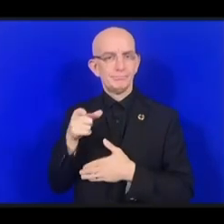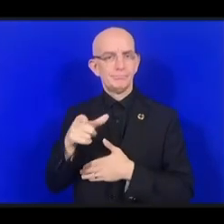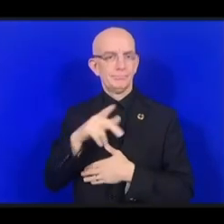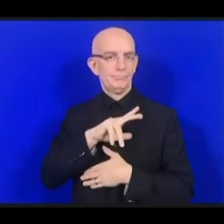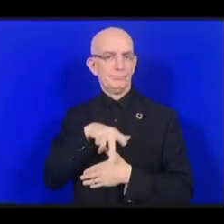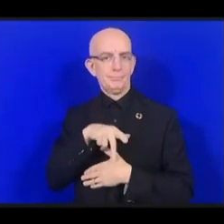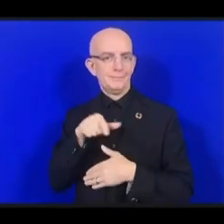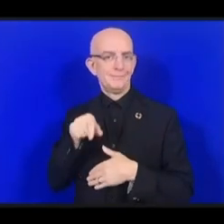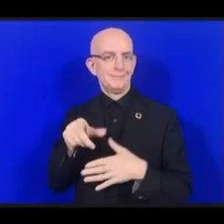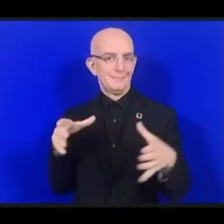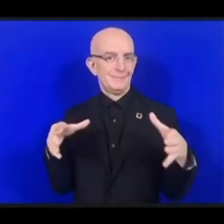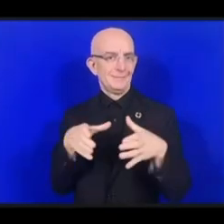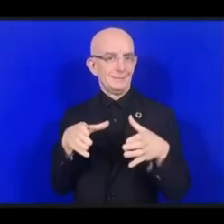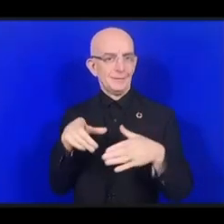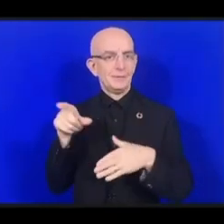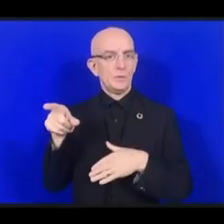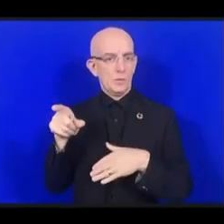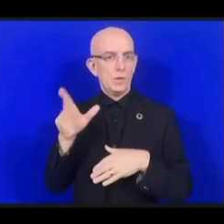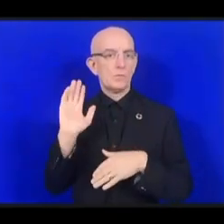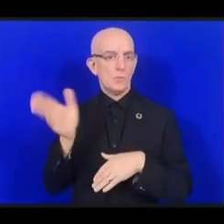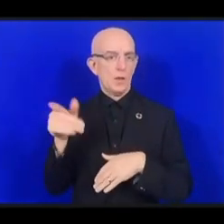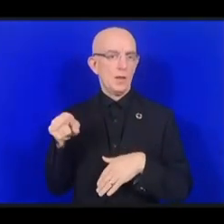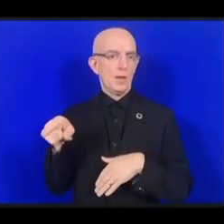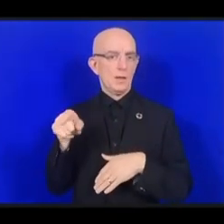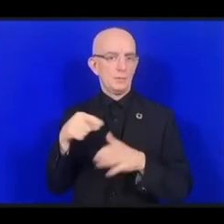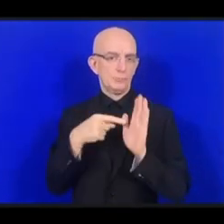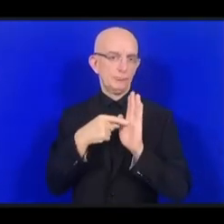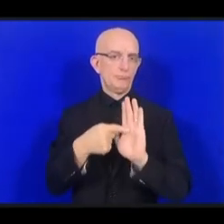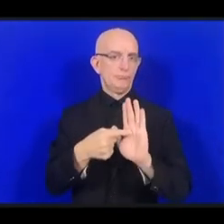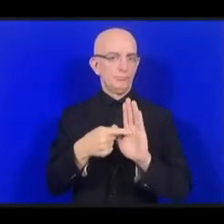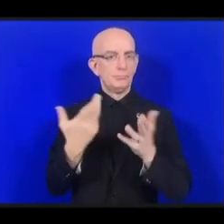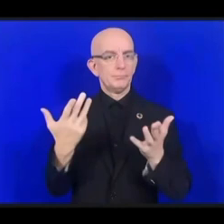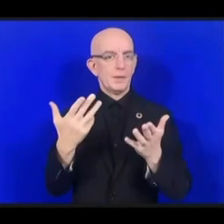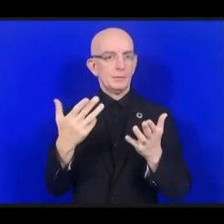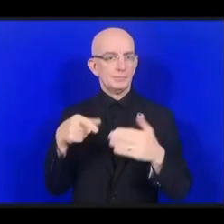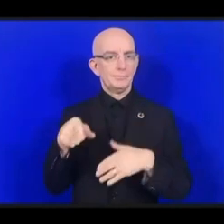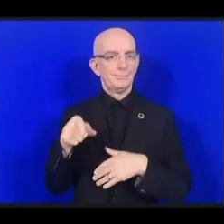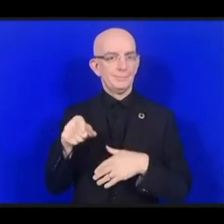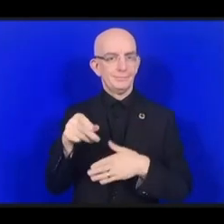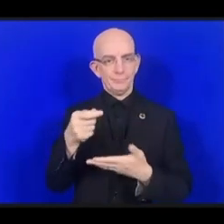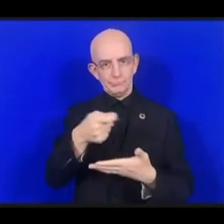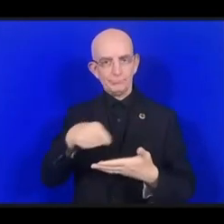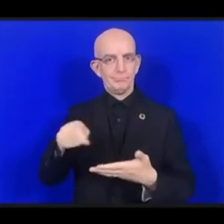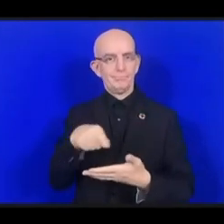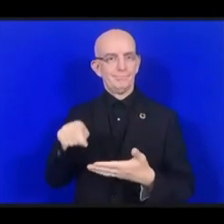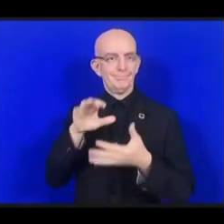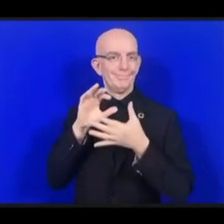いただきますそれでは森様よろしくお願いいたし